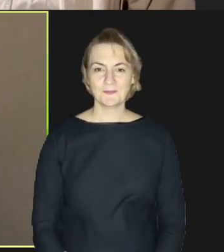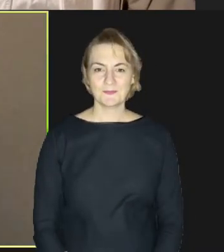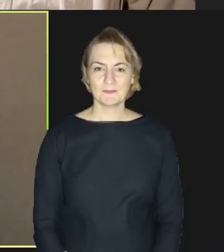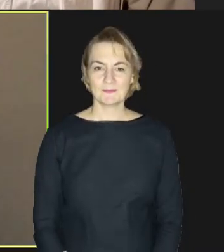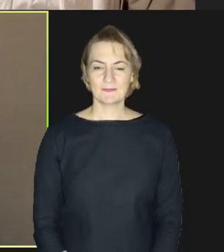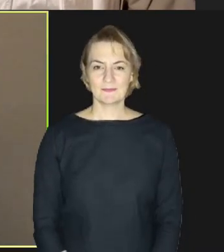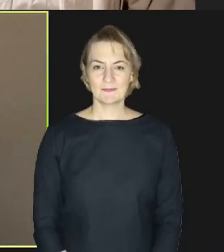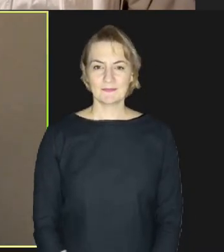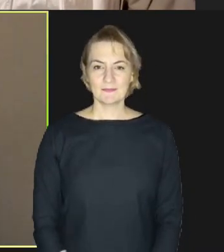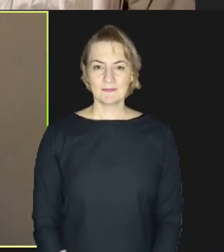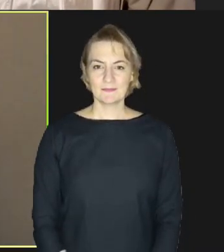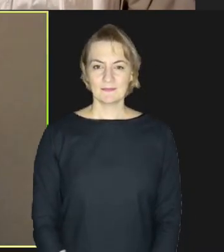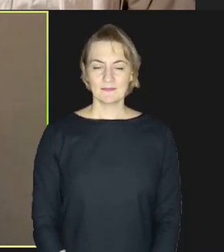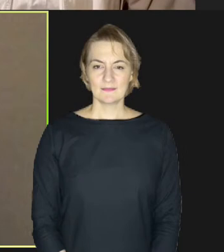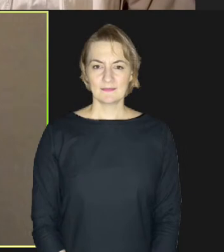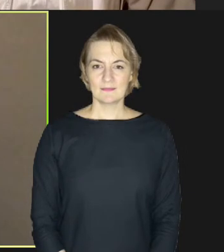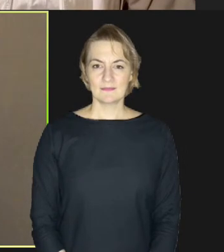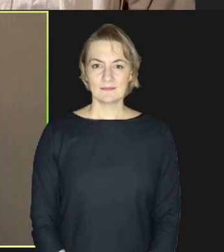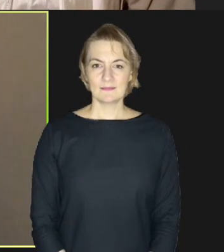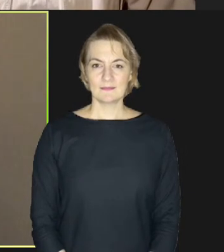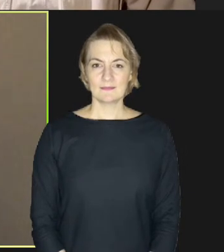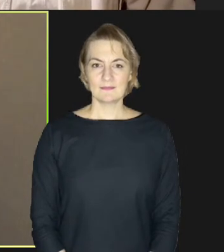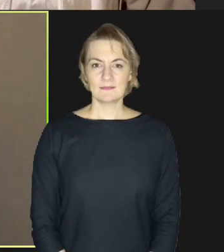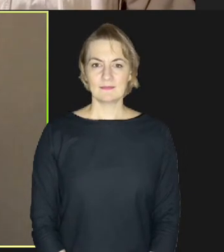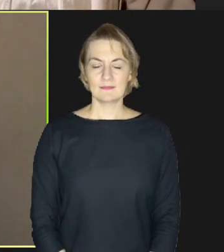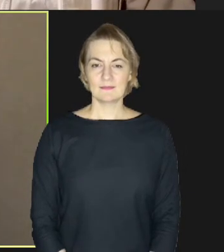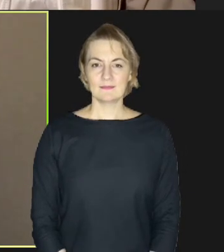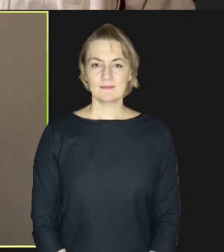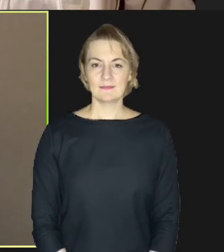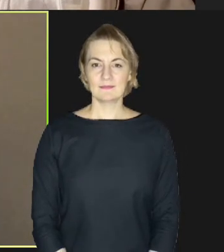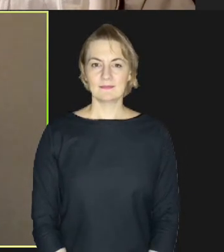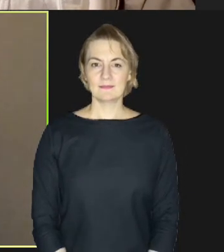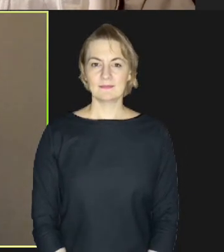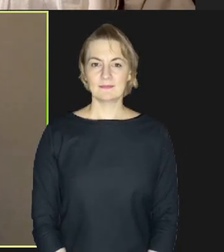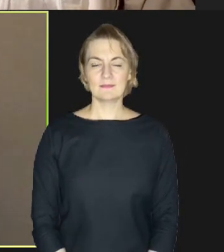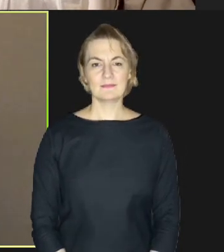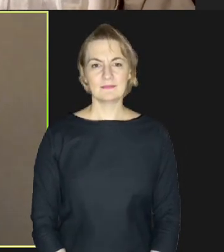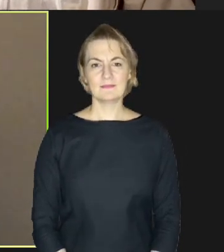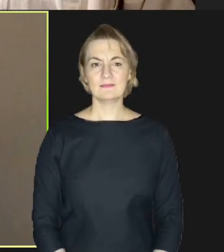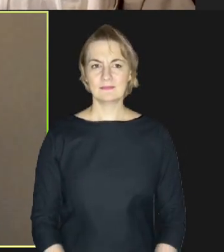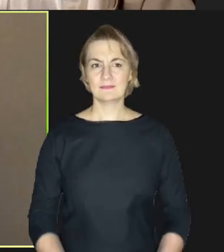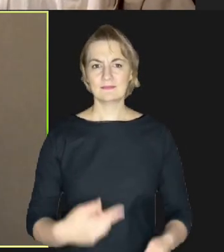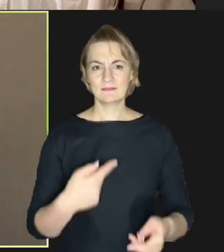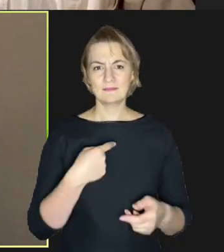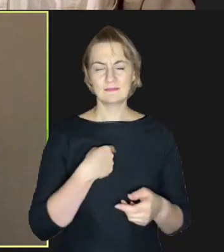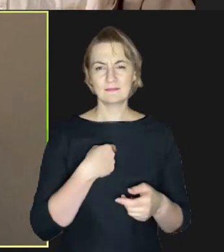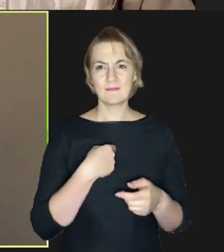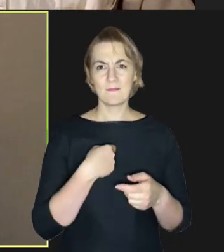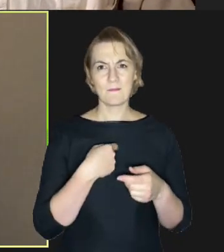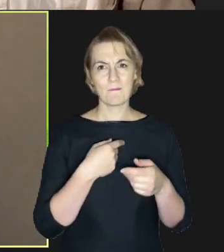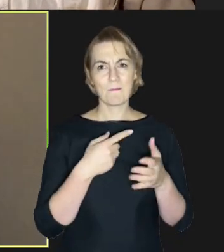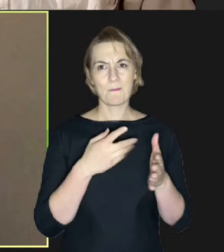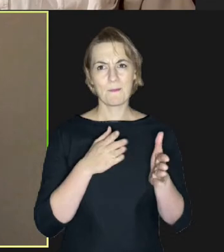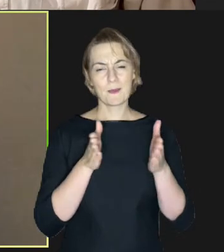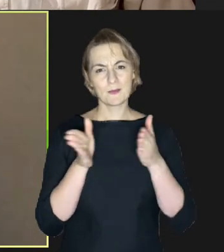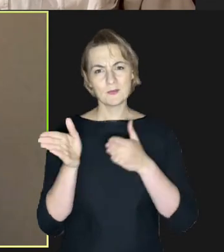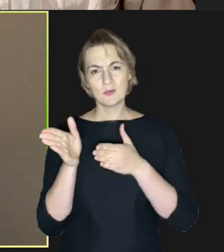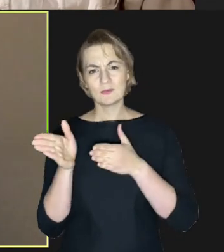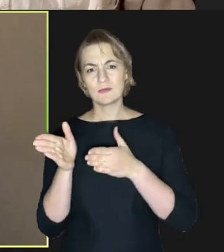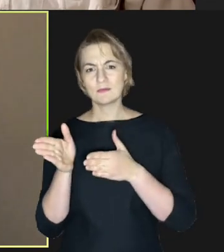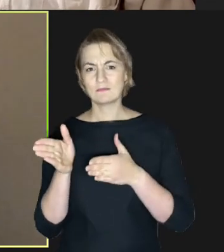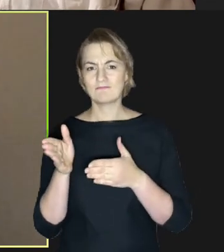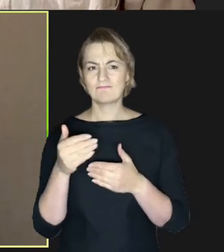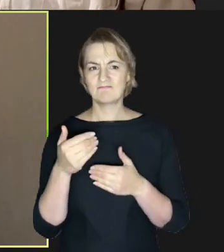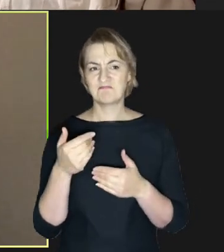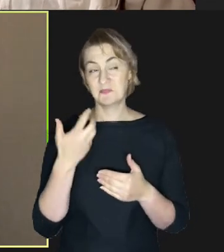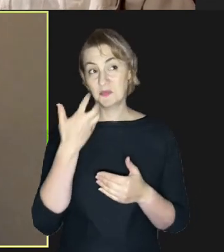Wiesz, tak, gdzieś jakaś taka skłonność do tego typu refleksji pojawiła się dość wcześnie. Ja